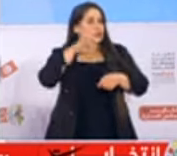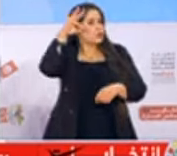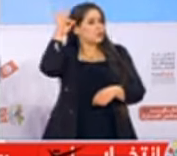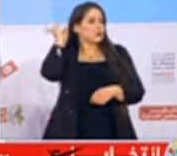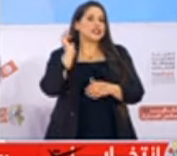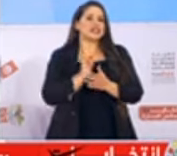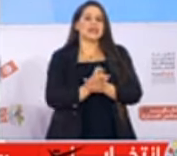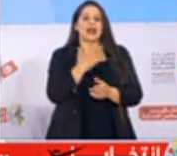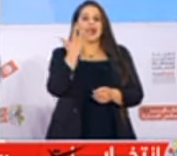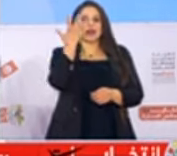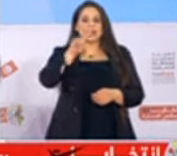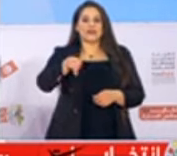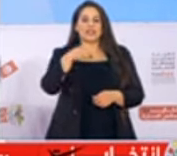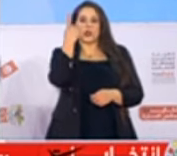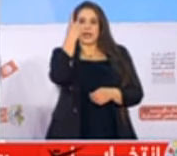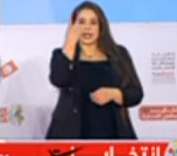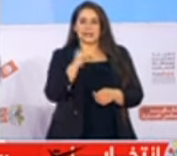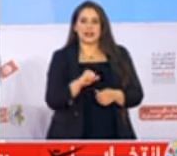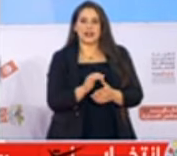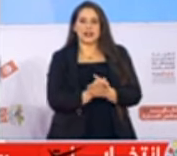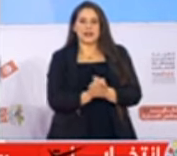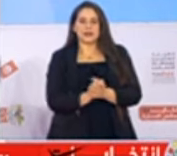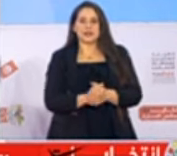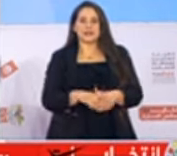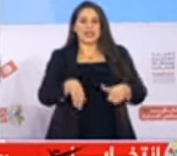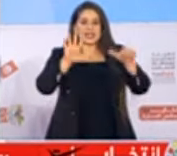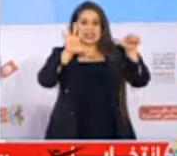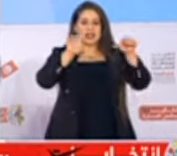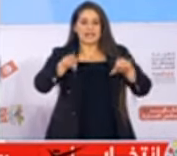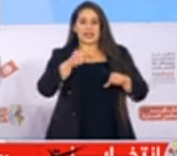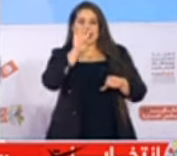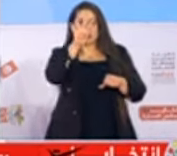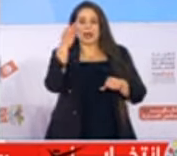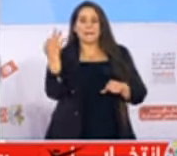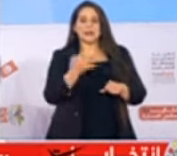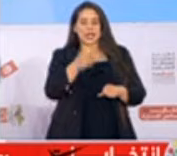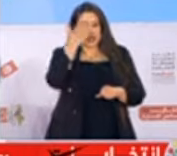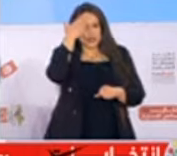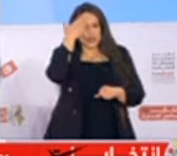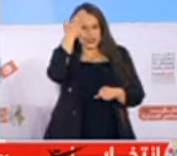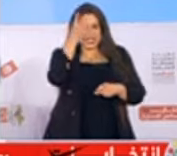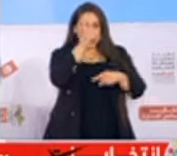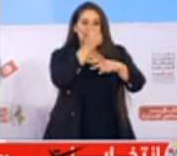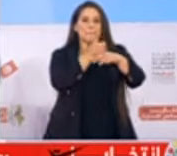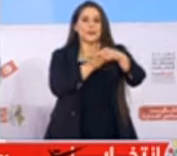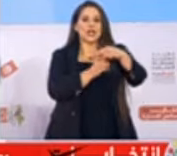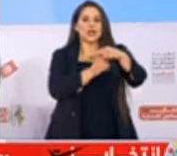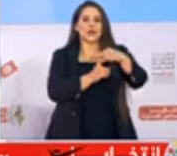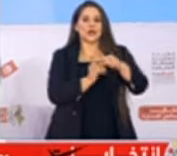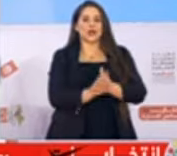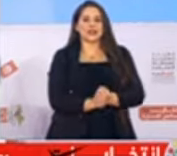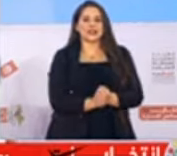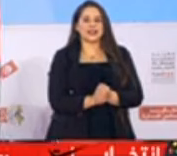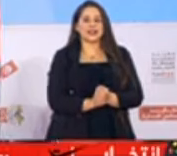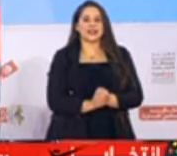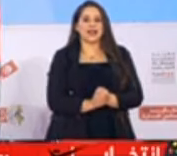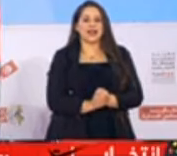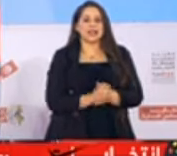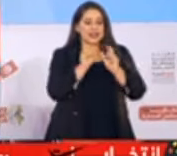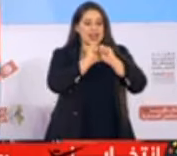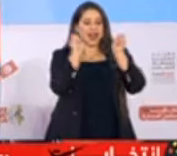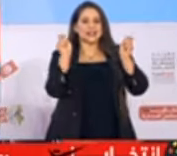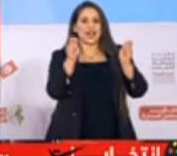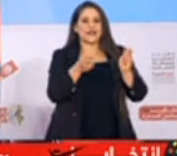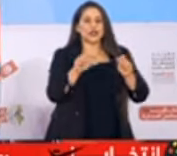5.1%، وولاية بن عروس 6.4%. شكرا لكم مرة أخرى سادة الصحفيين